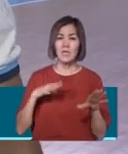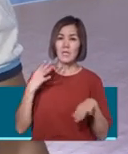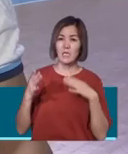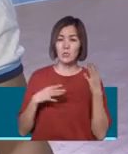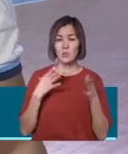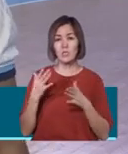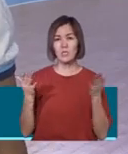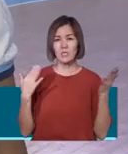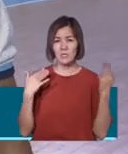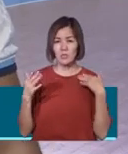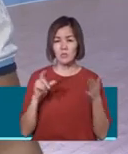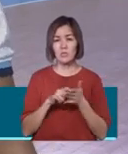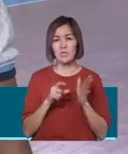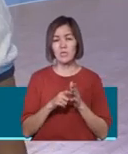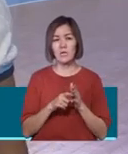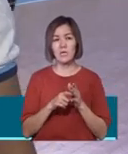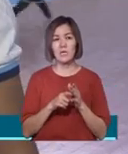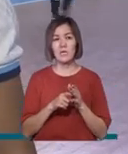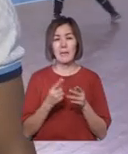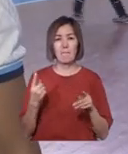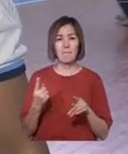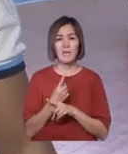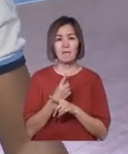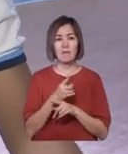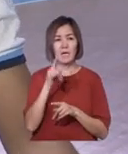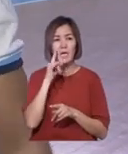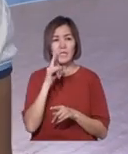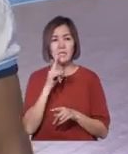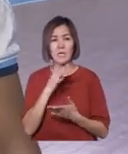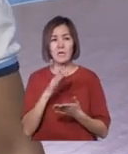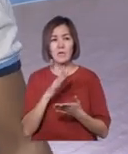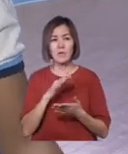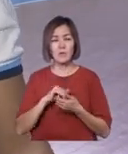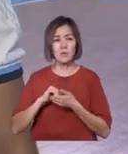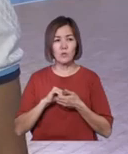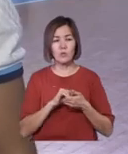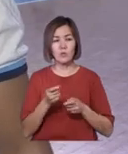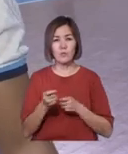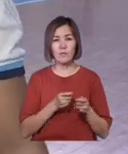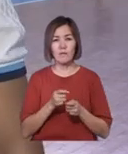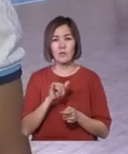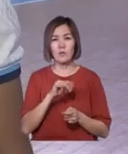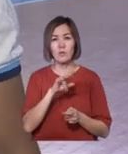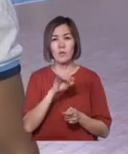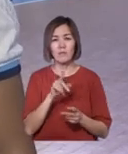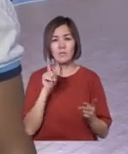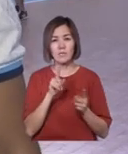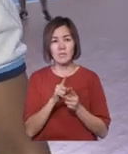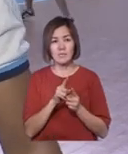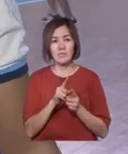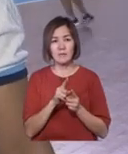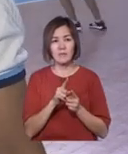барып, одан тұңғыш барыс қазақ күресінен өзіміздің жанағы управление спорттан басшысы Ұлан Ғалымұлымен